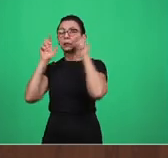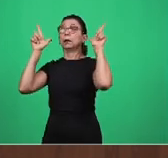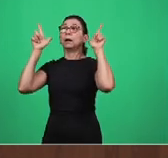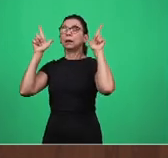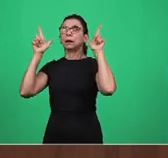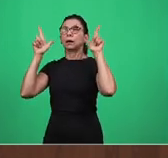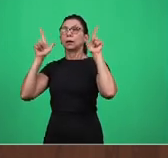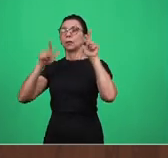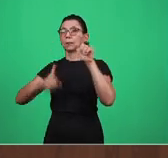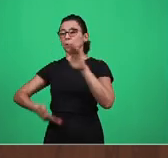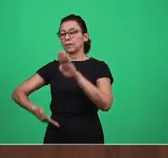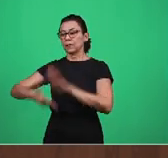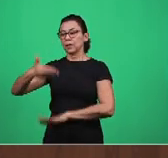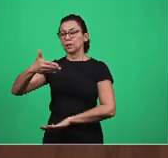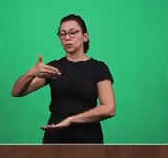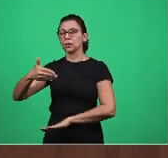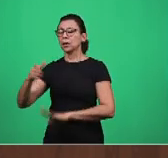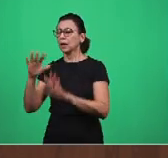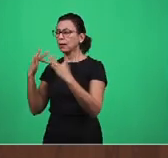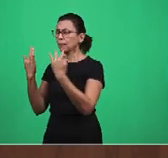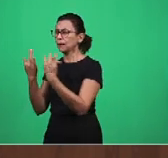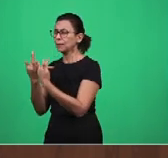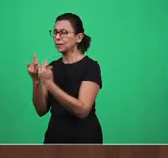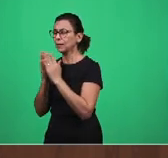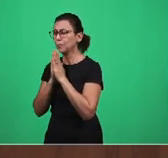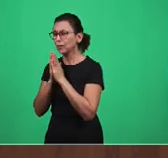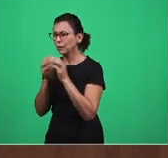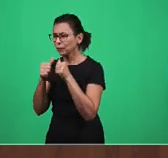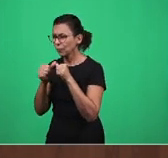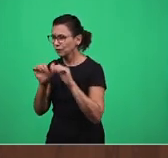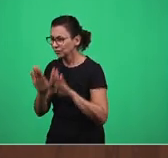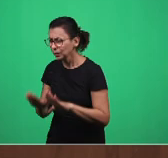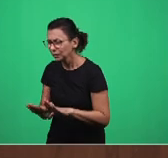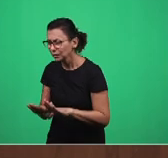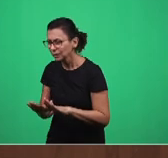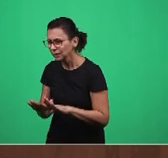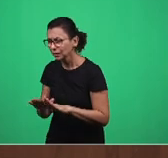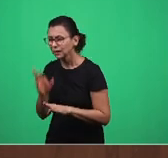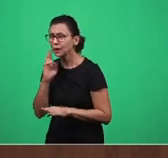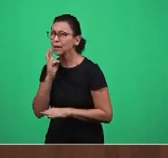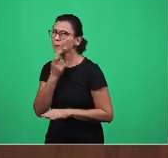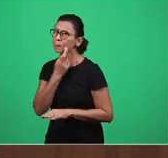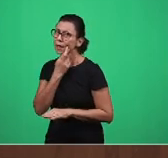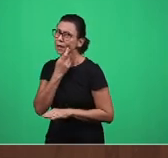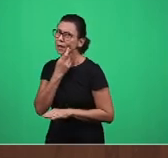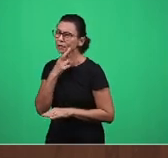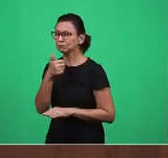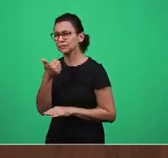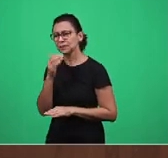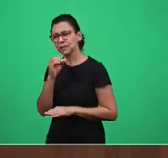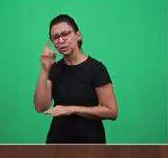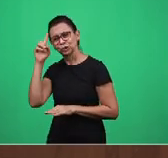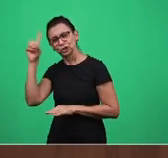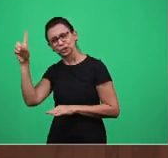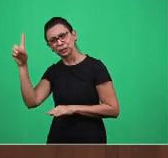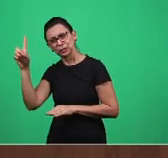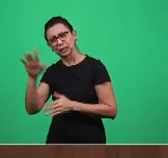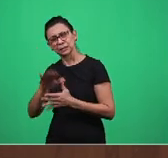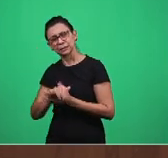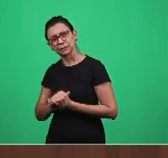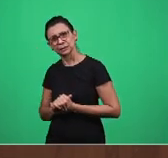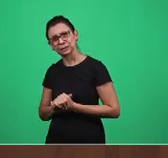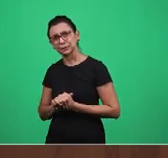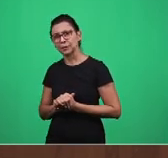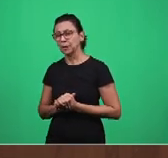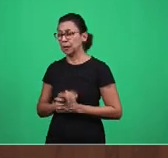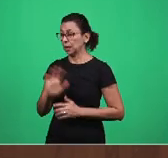La famille donc demande que la jeune fille reste un peu plus, encore 10 jours au moins. Eliezer parle